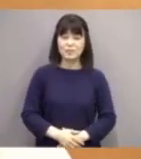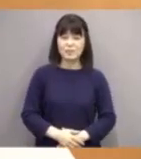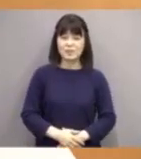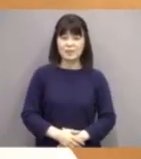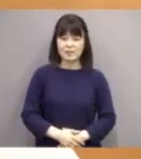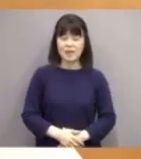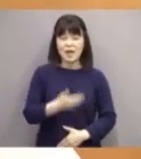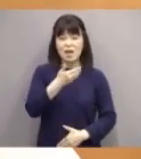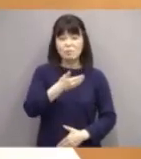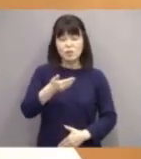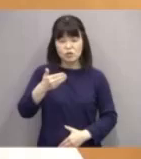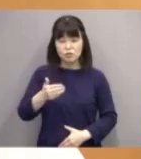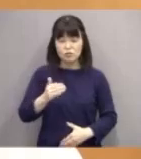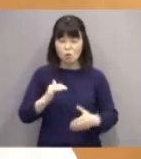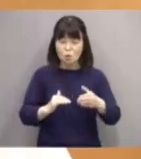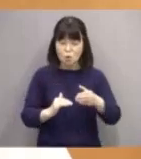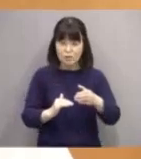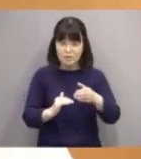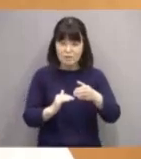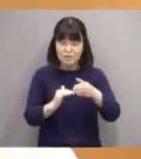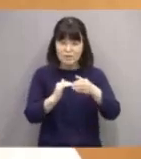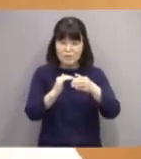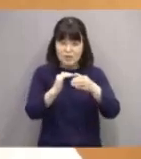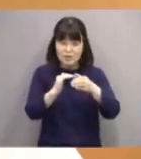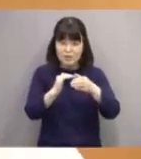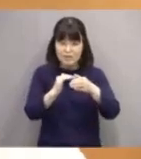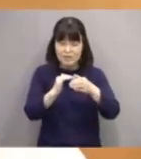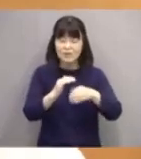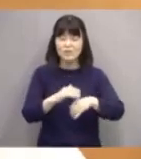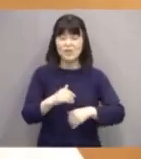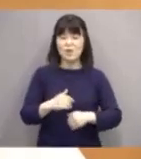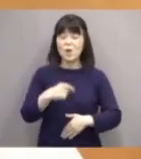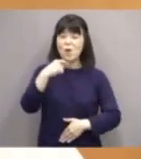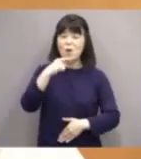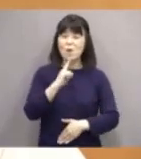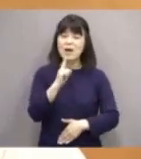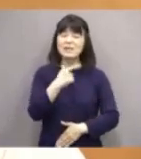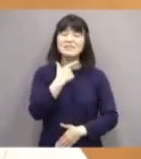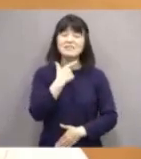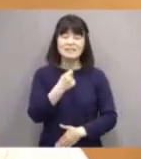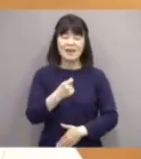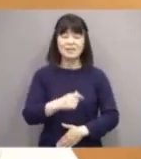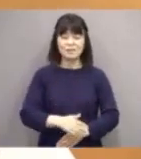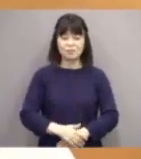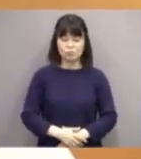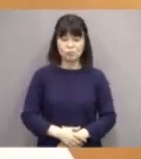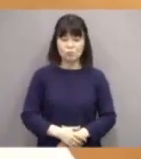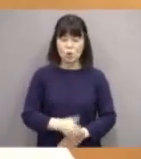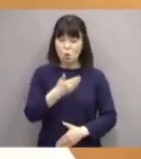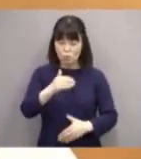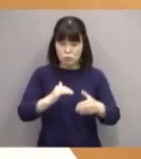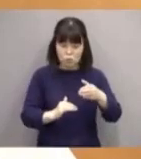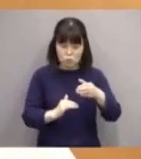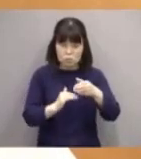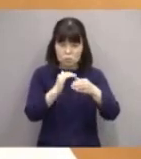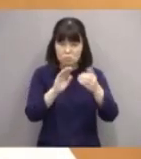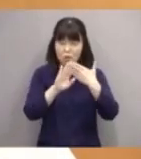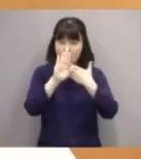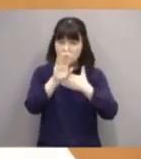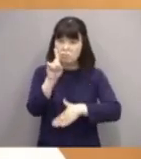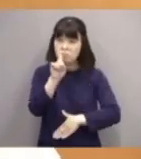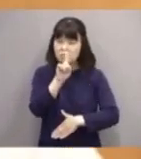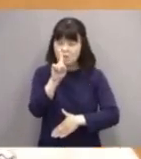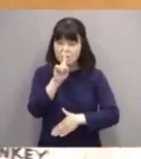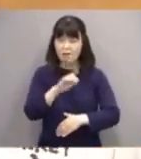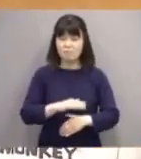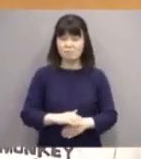うん、ギリギリまで、ね、水を入れたこと教えてあげたい。 ギリギリまでお水入れたらどんな風になったっ